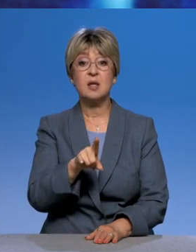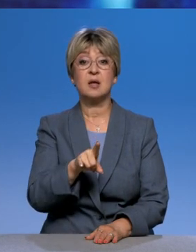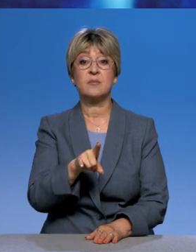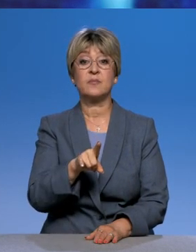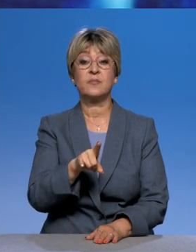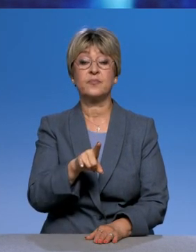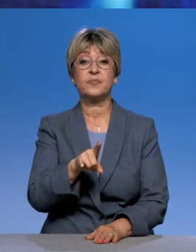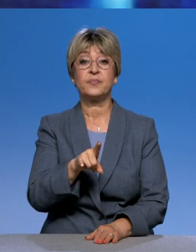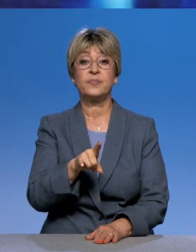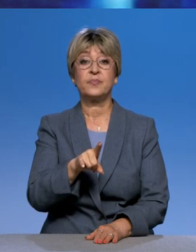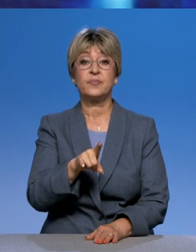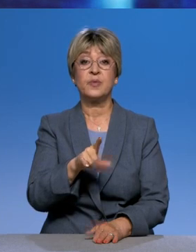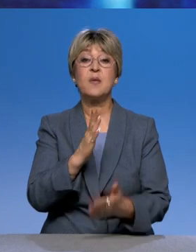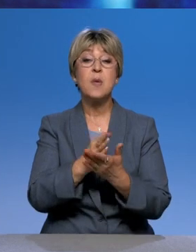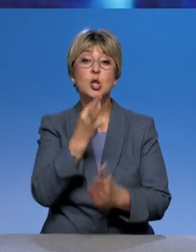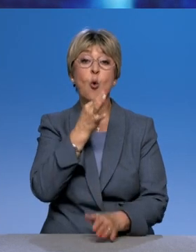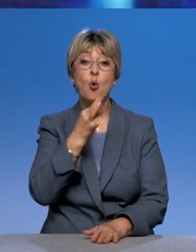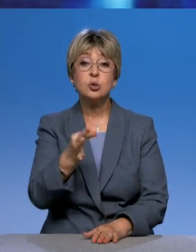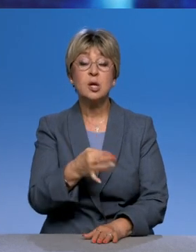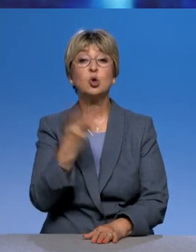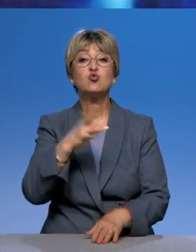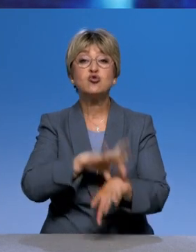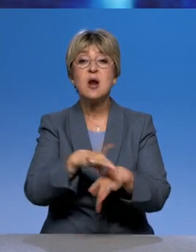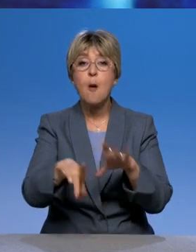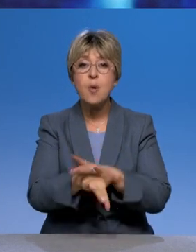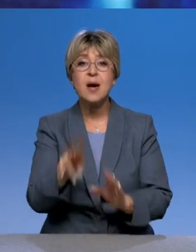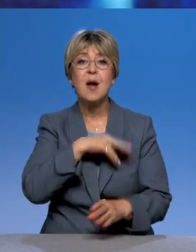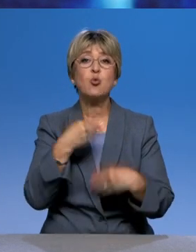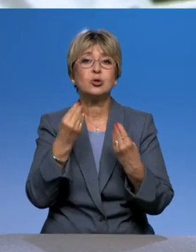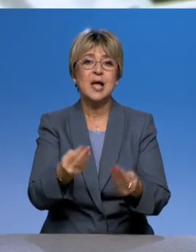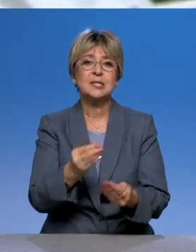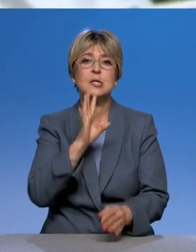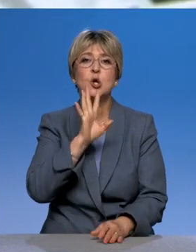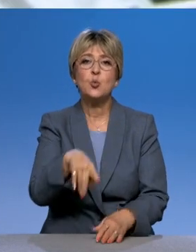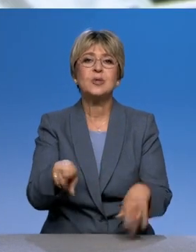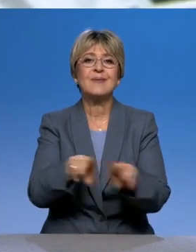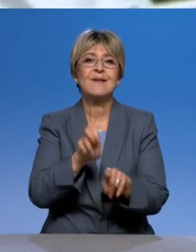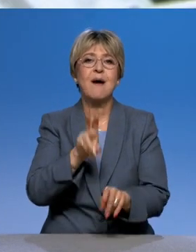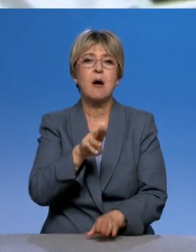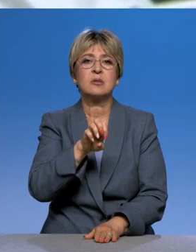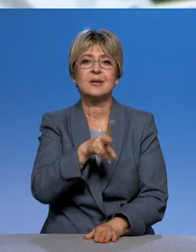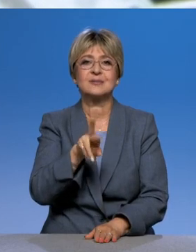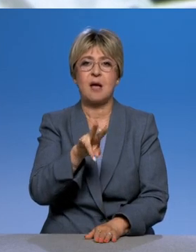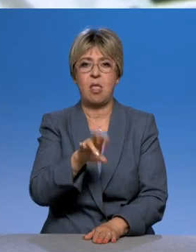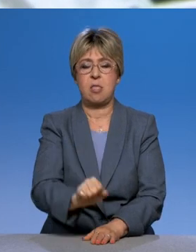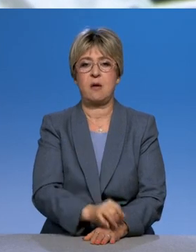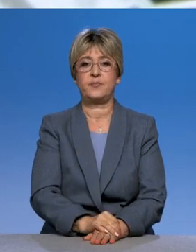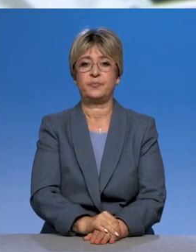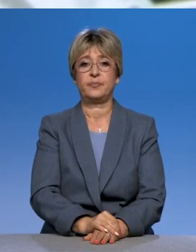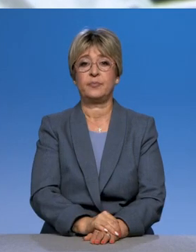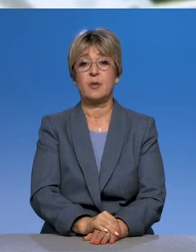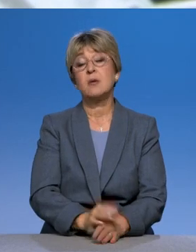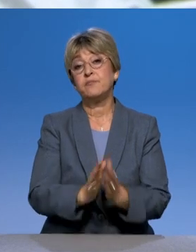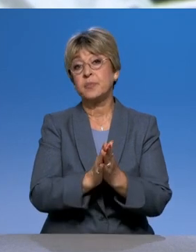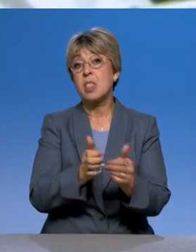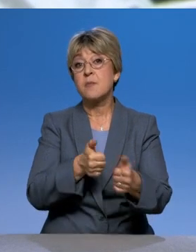не любят. Нужны рабы, да? Ну, это, понимаете, звонок. Телезрители, вот скажите, пожалуйста, если кто-то, напишите, если